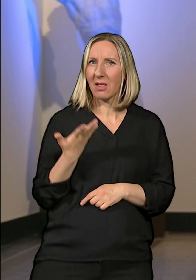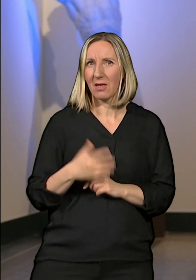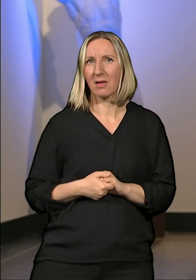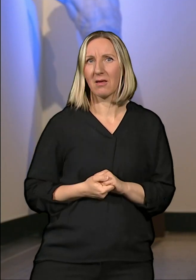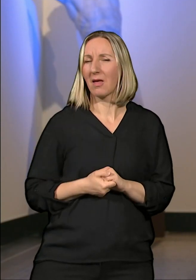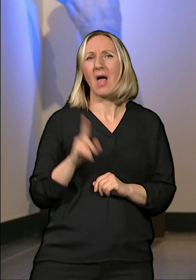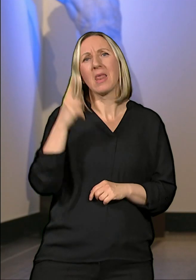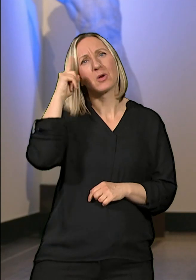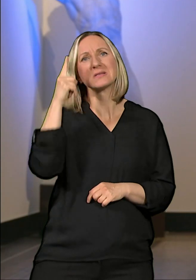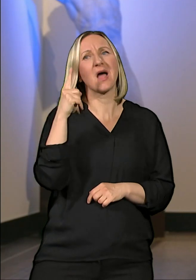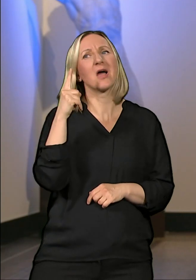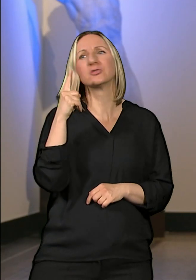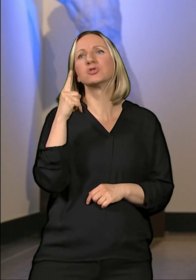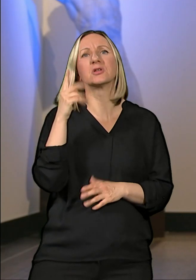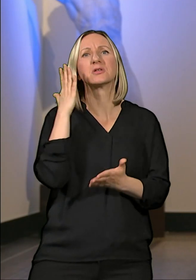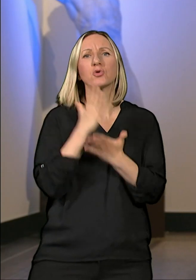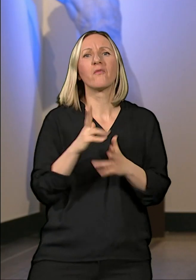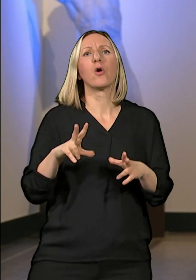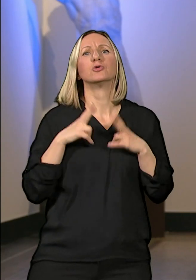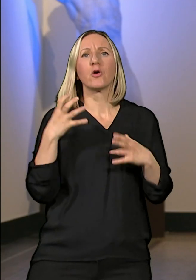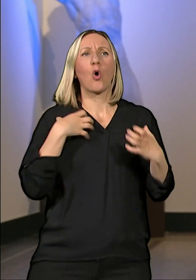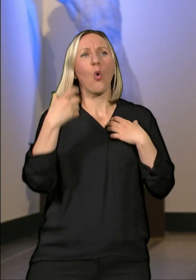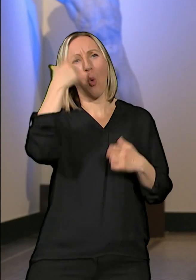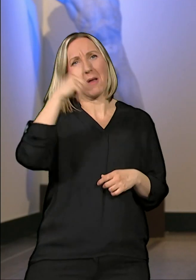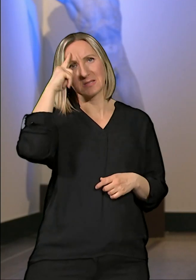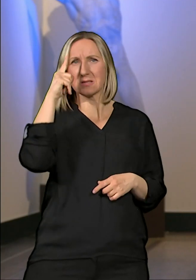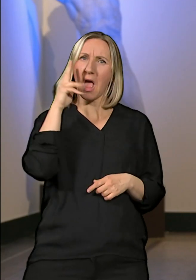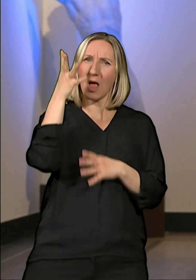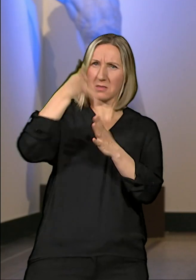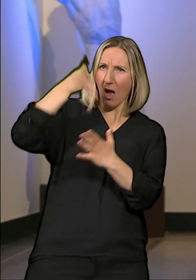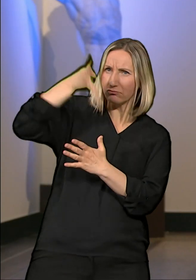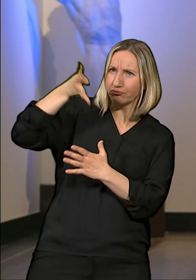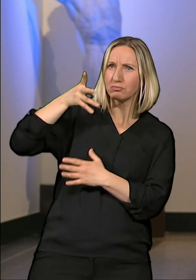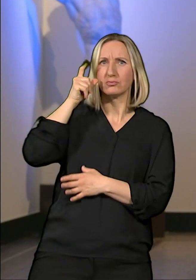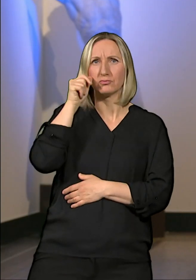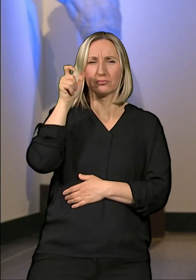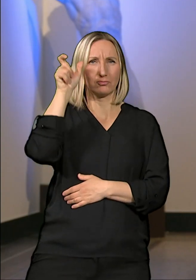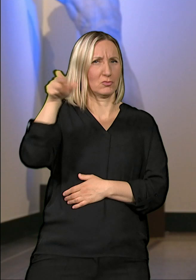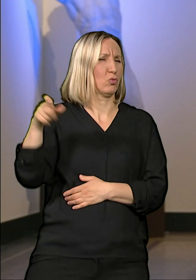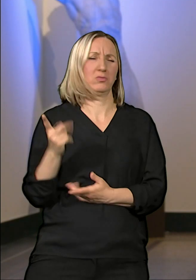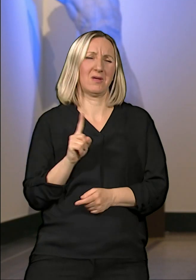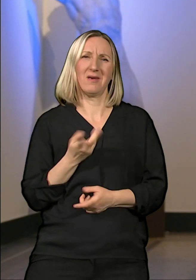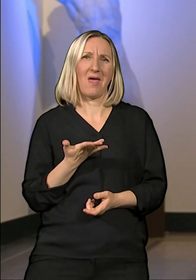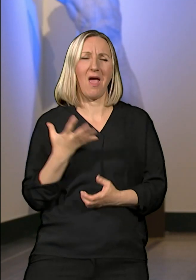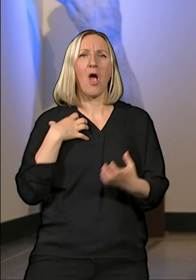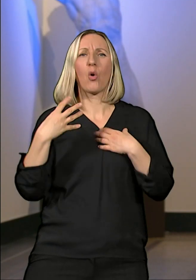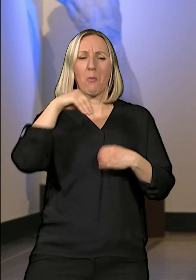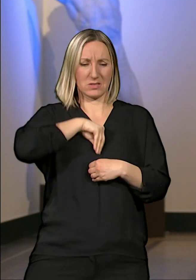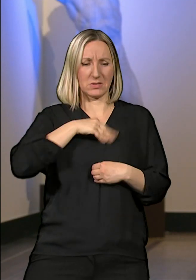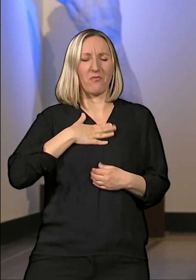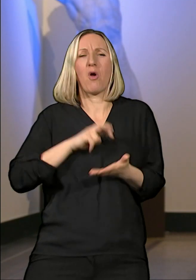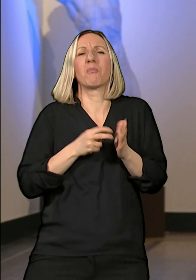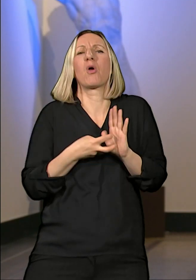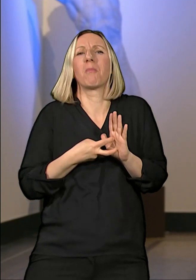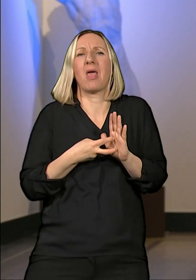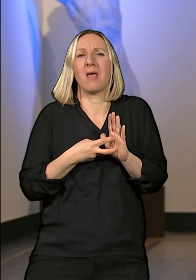Ali ne mora da znači da su uvijek u životu glumci sposobni da čitaju ljude, zato što glumac sa sobom nosi svoje probleme. I ono što nas sprečava